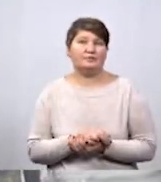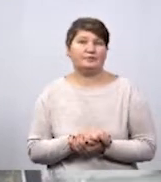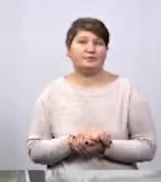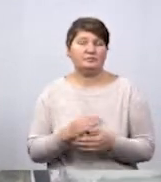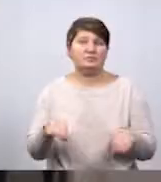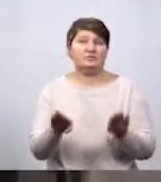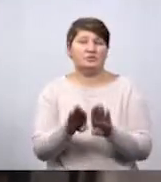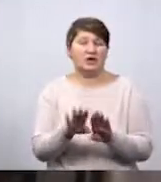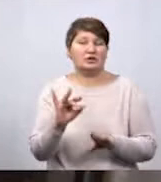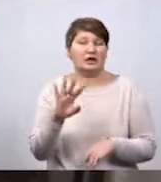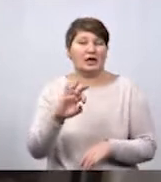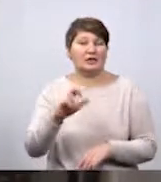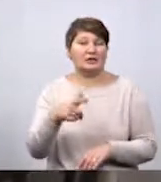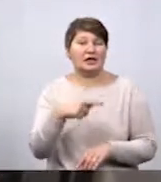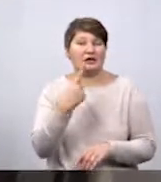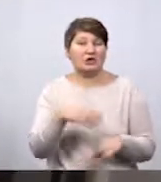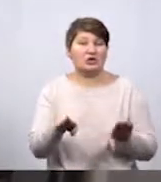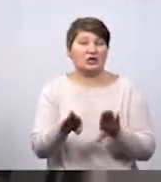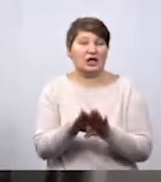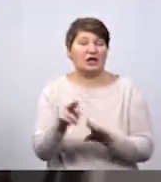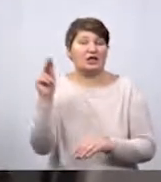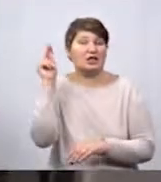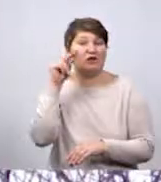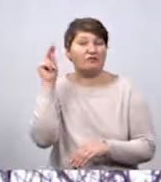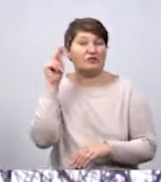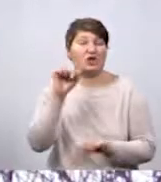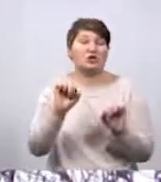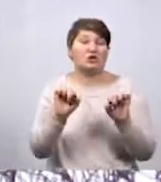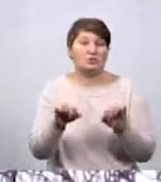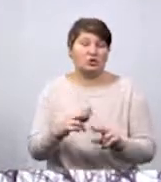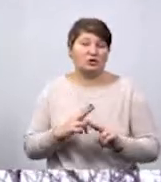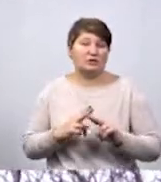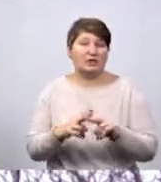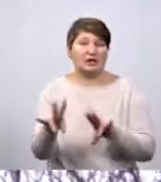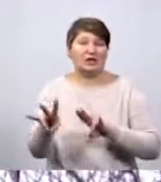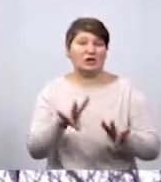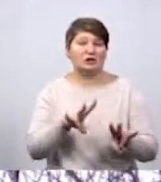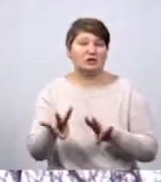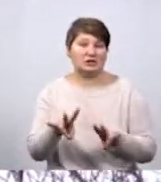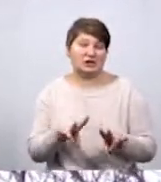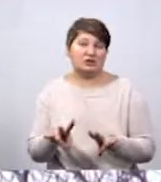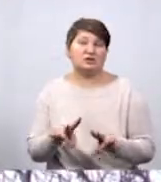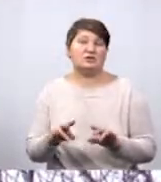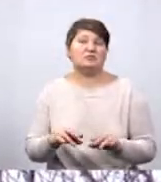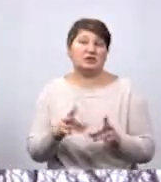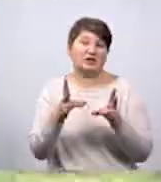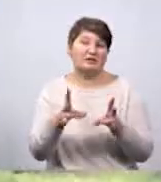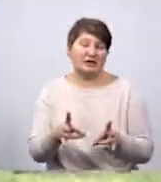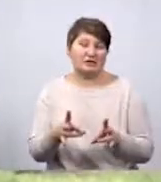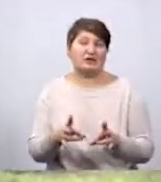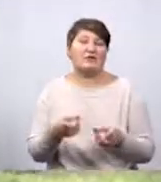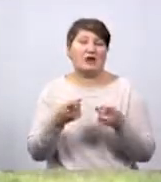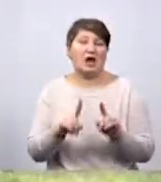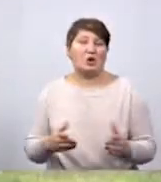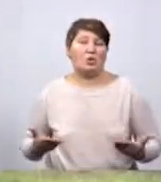Також Сергій Заєць зазначив, що такі антитерористичні навчання зможуть запобігти терористичним загрозам та диверсіям у реальних умовах.